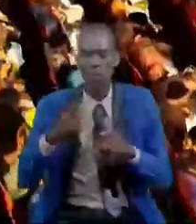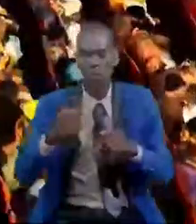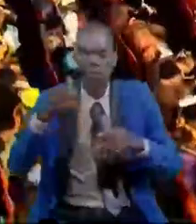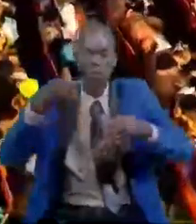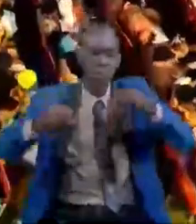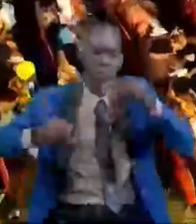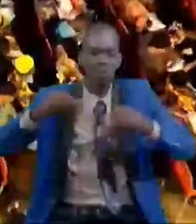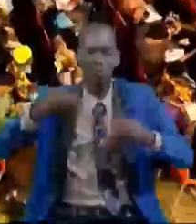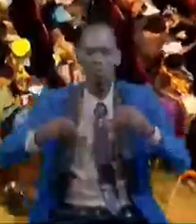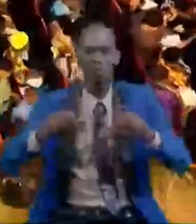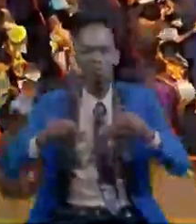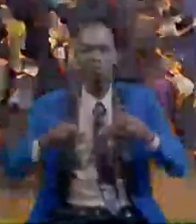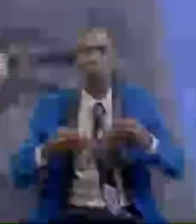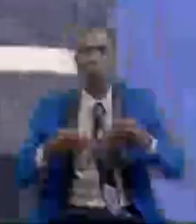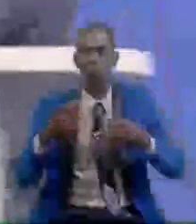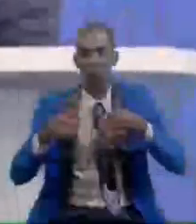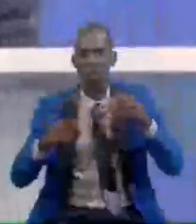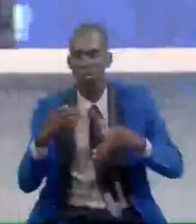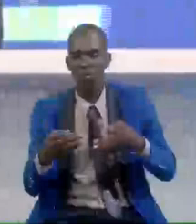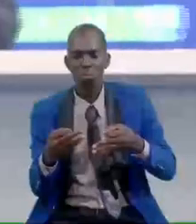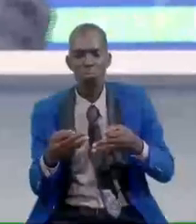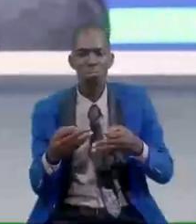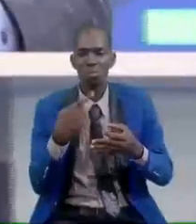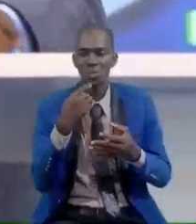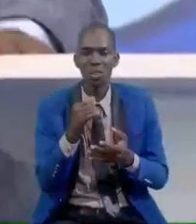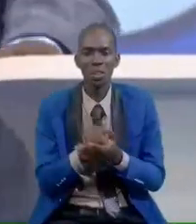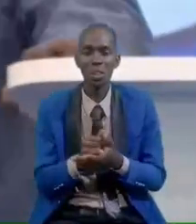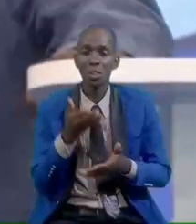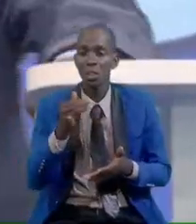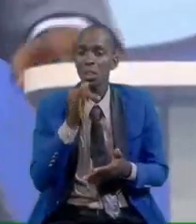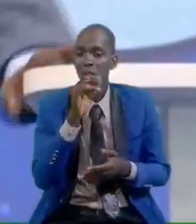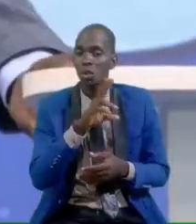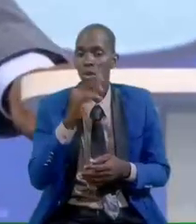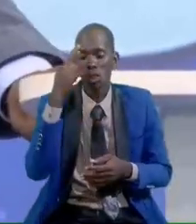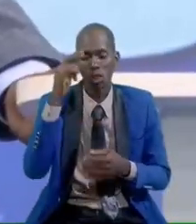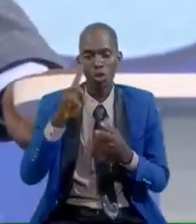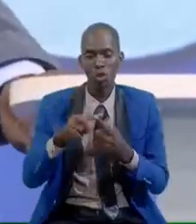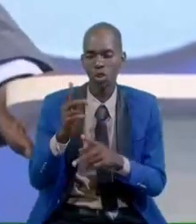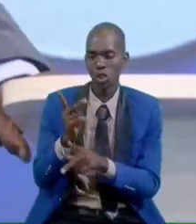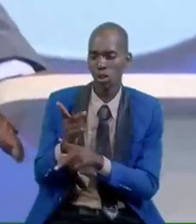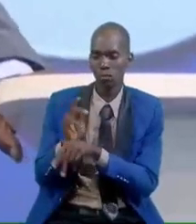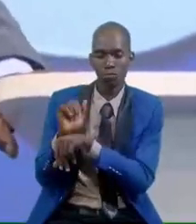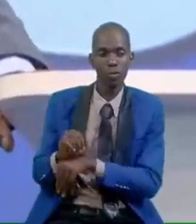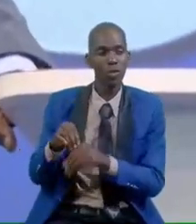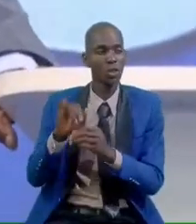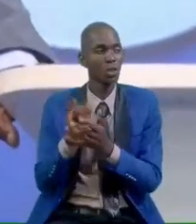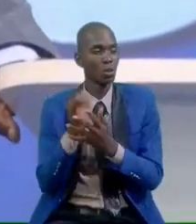Même le magistrat a dit, il n'y a pas de raison de te garder dans cette prison.